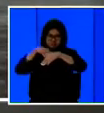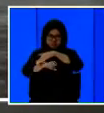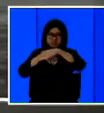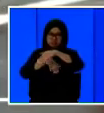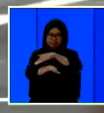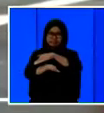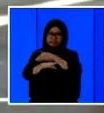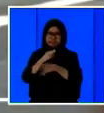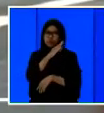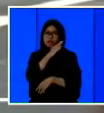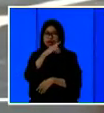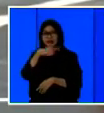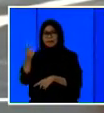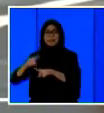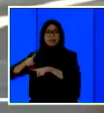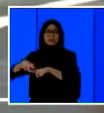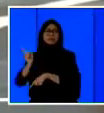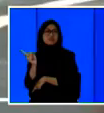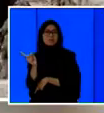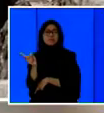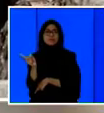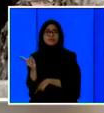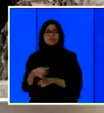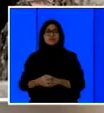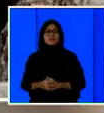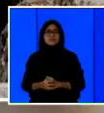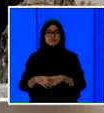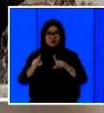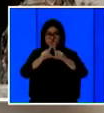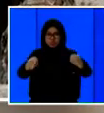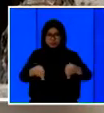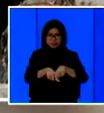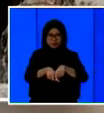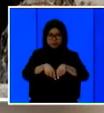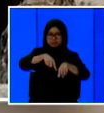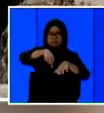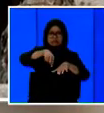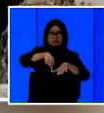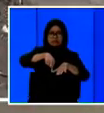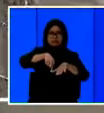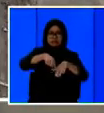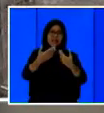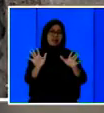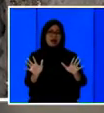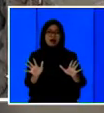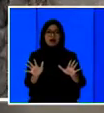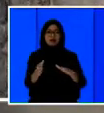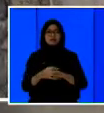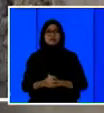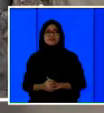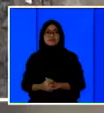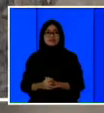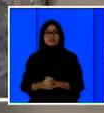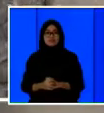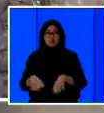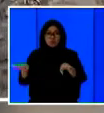Kuningan menuju ke Mampang. Hal ini diakibatkan tutup gorong-gorong yang berada di sebelah kiri jalan ini hilang, dan kehilangan tutup gorong-gorong ini sudah